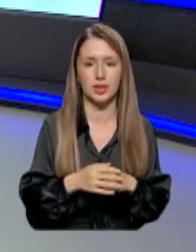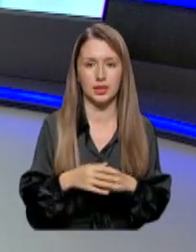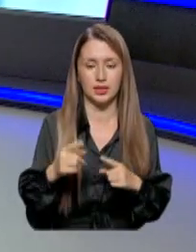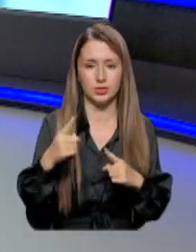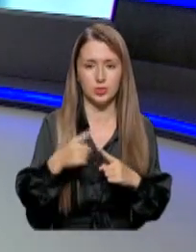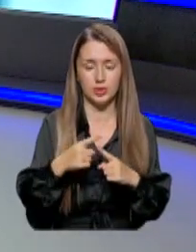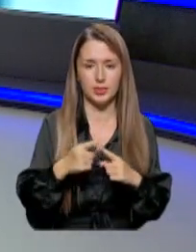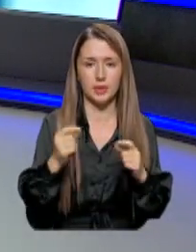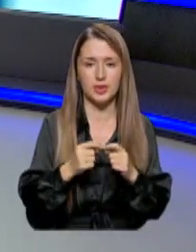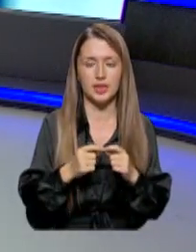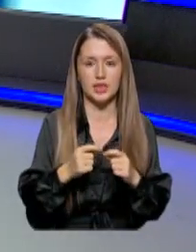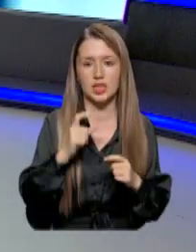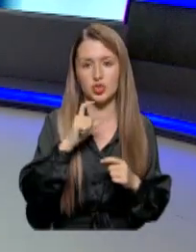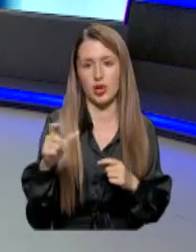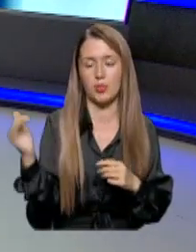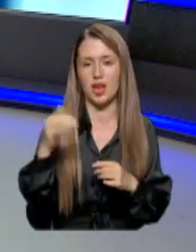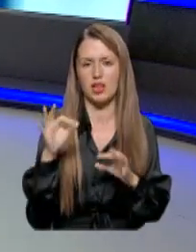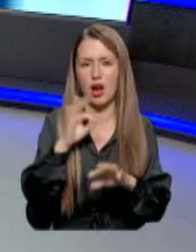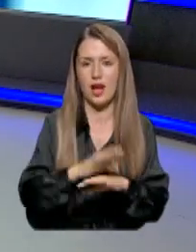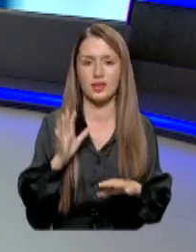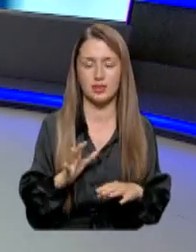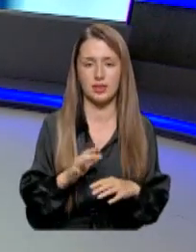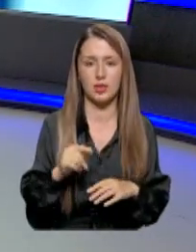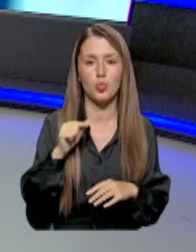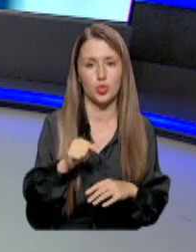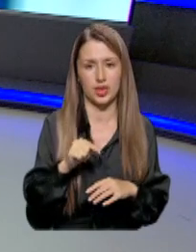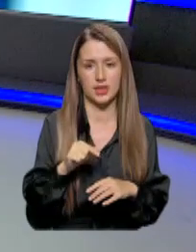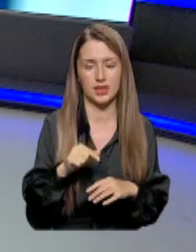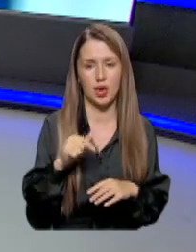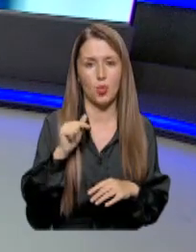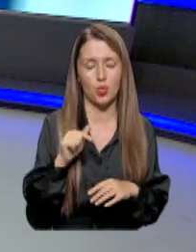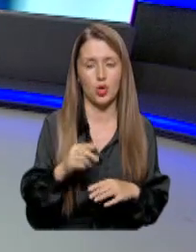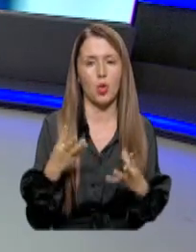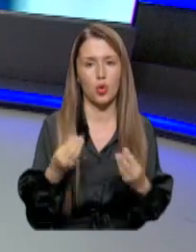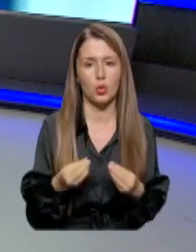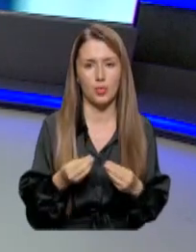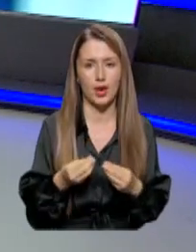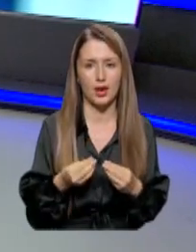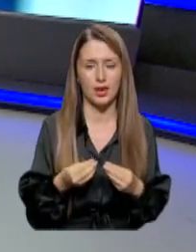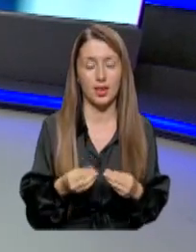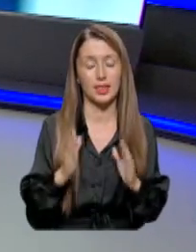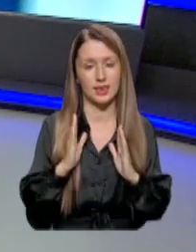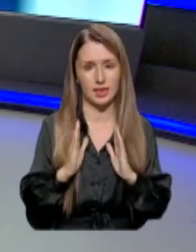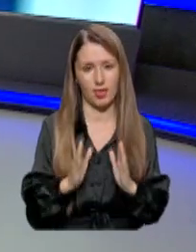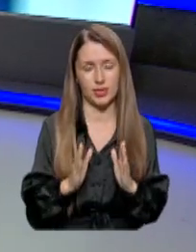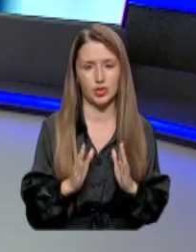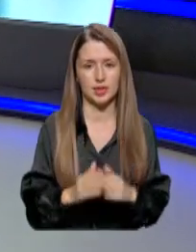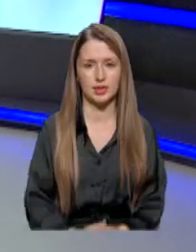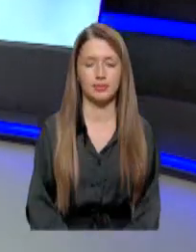Tabipleri Birliği'nden yanıt geldi anında. Buradayız. Burada olmaya devam